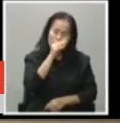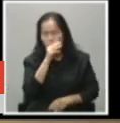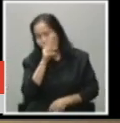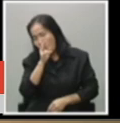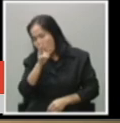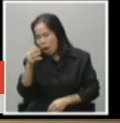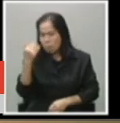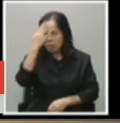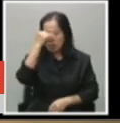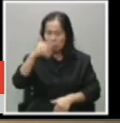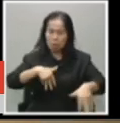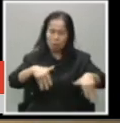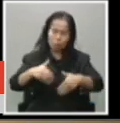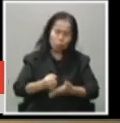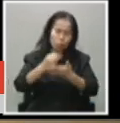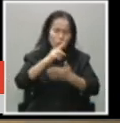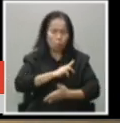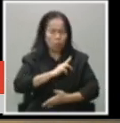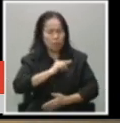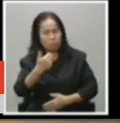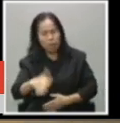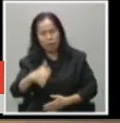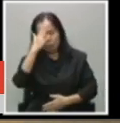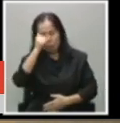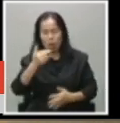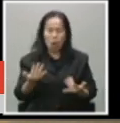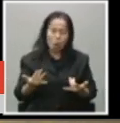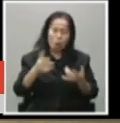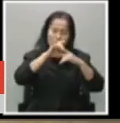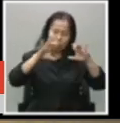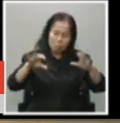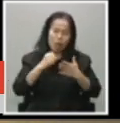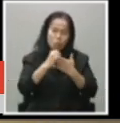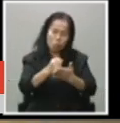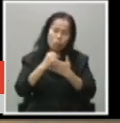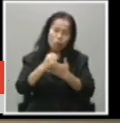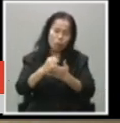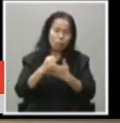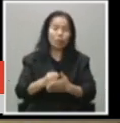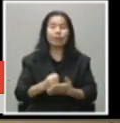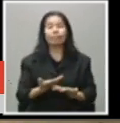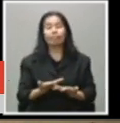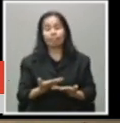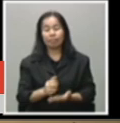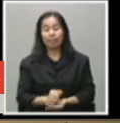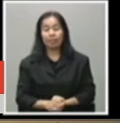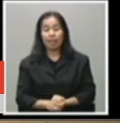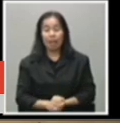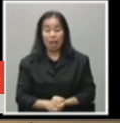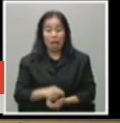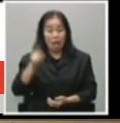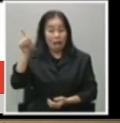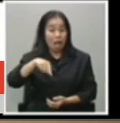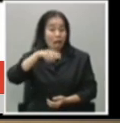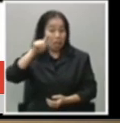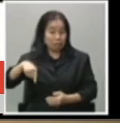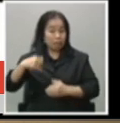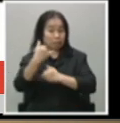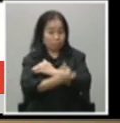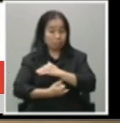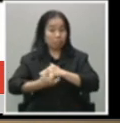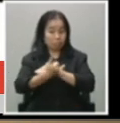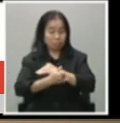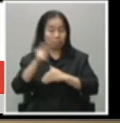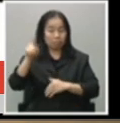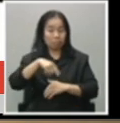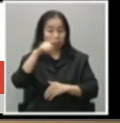ชนไม่ช่วยเหลือตัวเองบ้างคอยแต่จะให้ประชาให้รัฐบาลช่วยเหลือหรือยังไรนายกของประเทศอังกฤษค่ะนางเทเรซาเมย์แสด